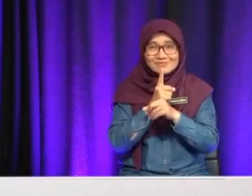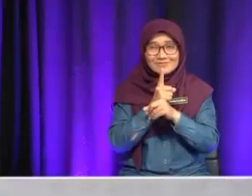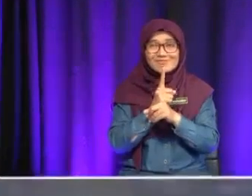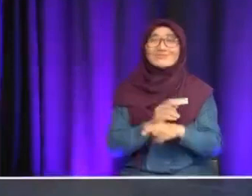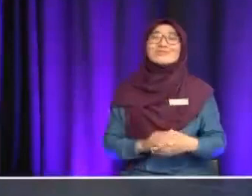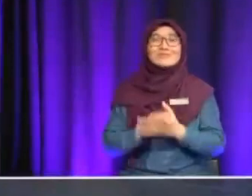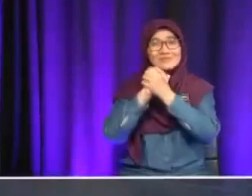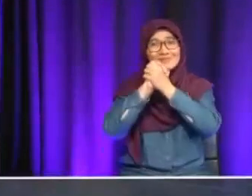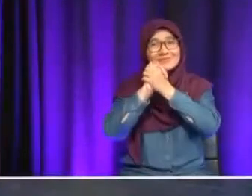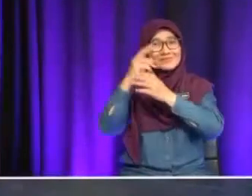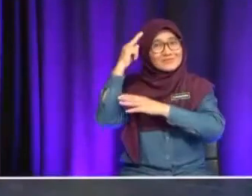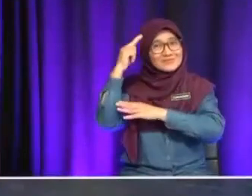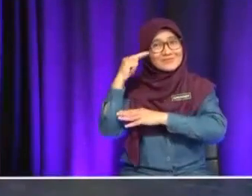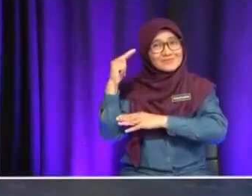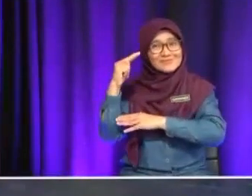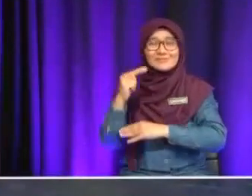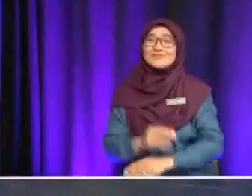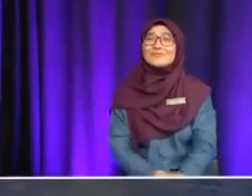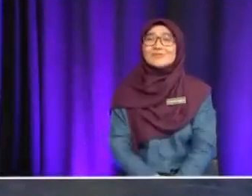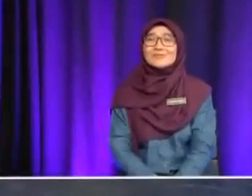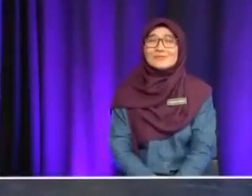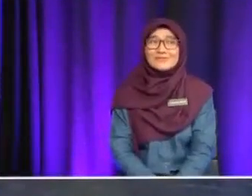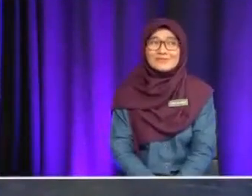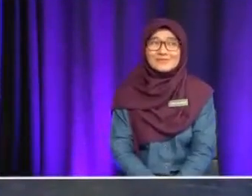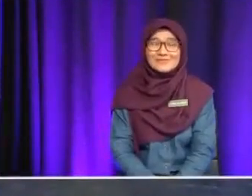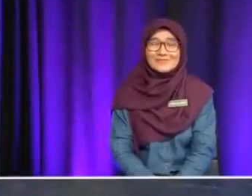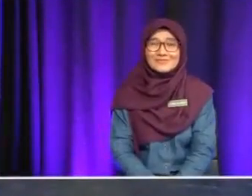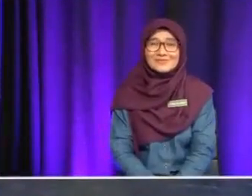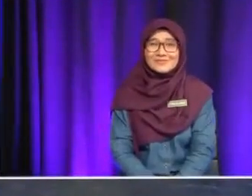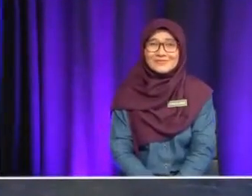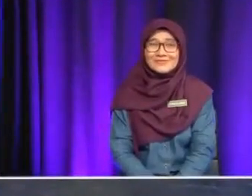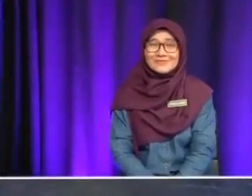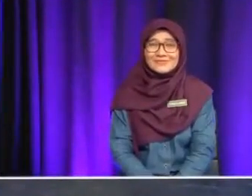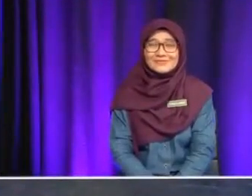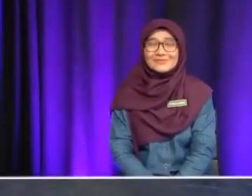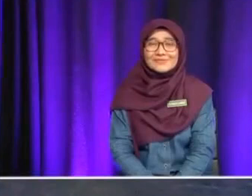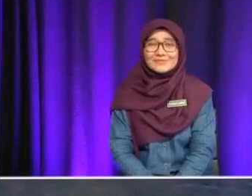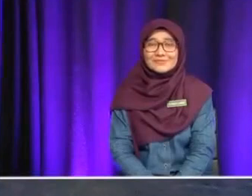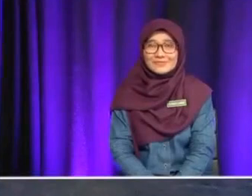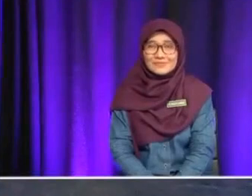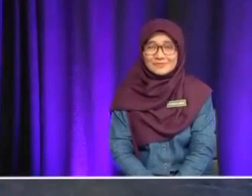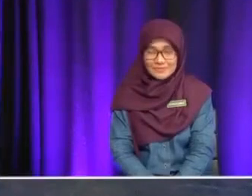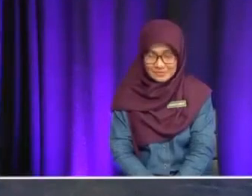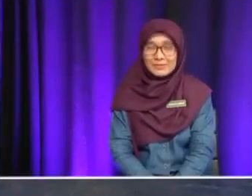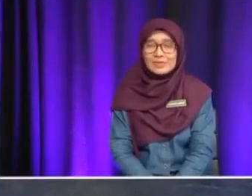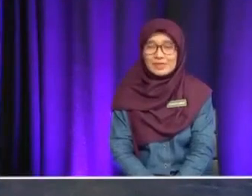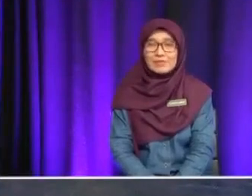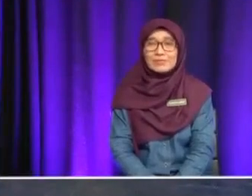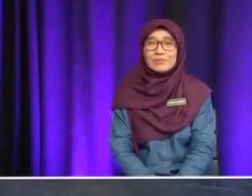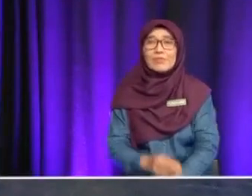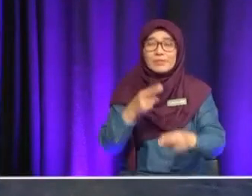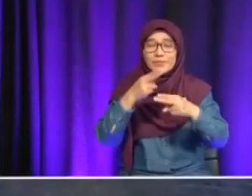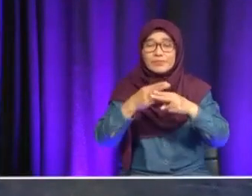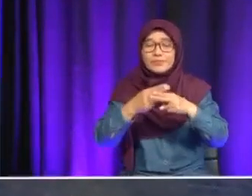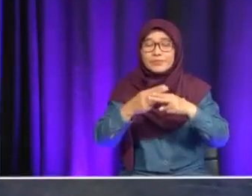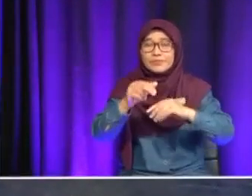Tahniah, Hafiz. Kita berikan ganjaran untuk Hafiz. Hebatlah. Oh, dia pinjam wang jadi akad qardun. Ya, al-qardun. Dia